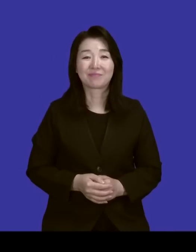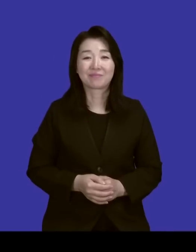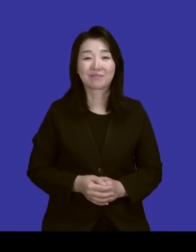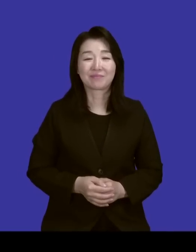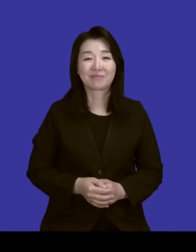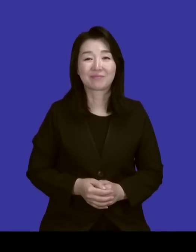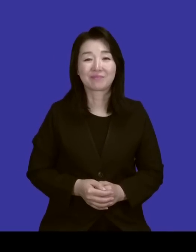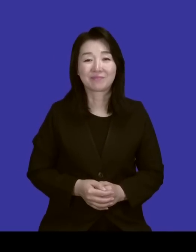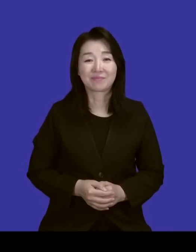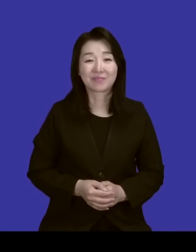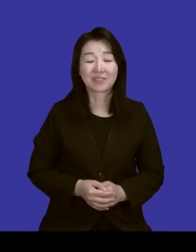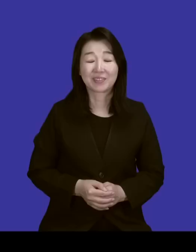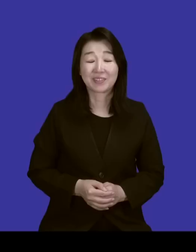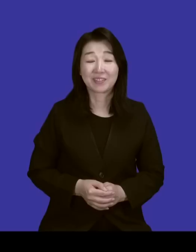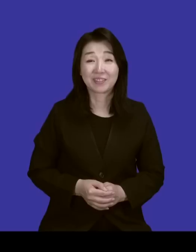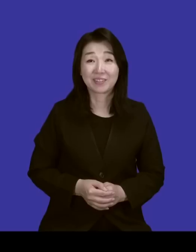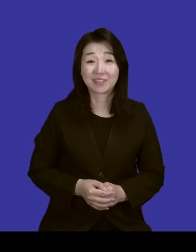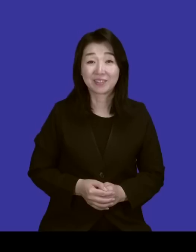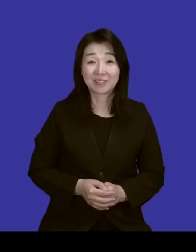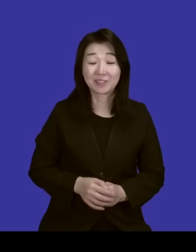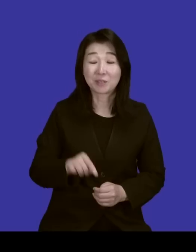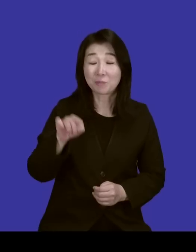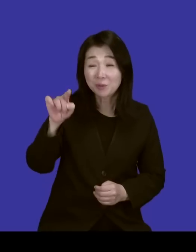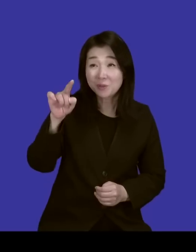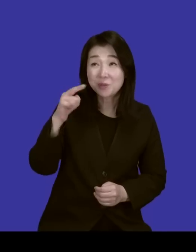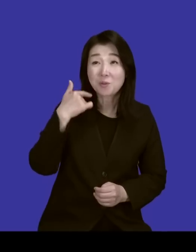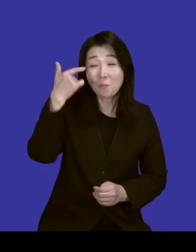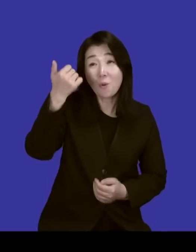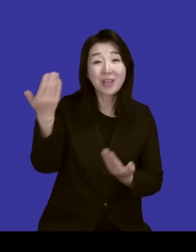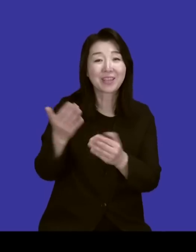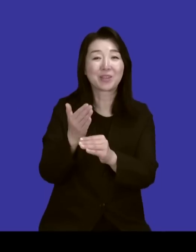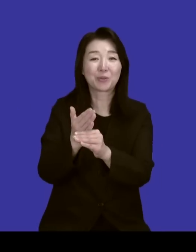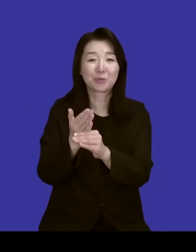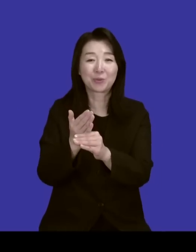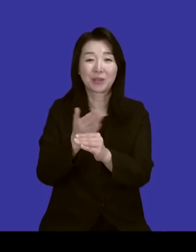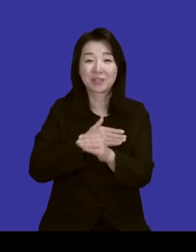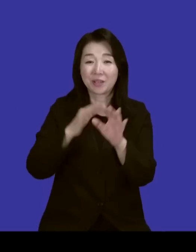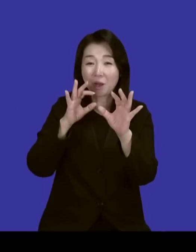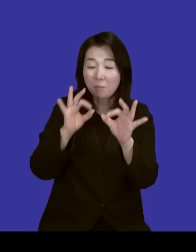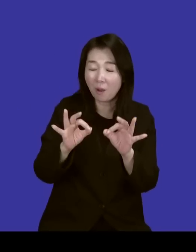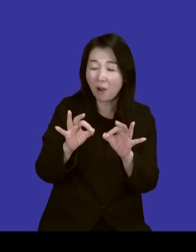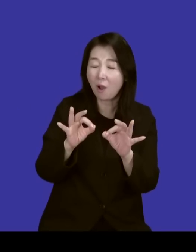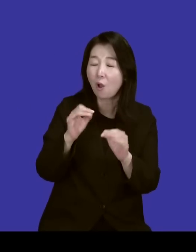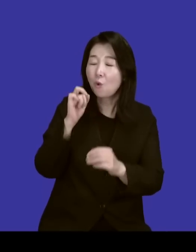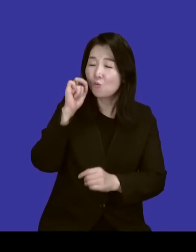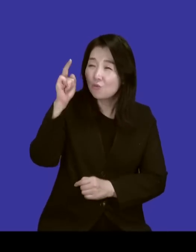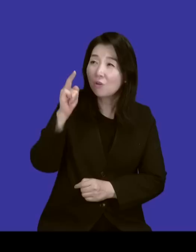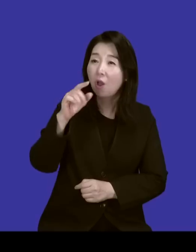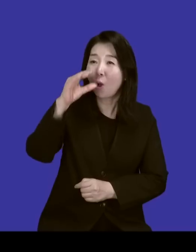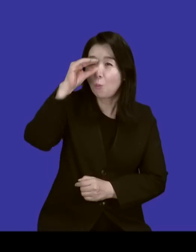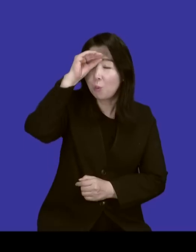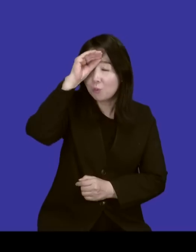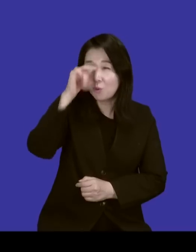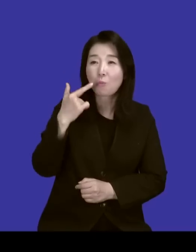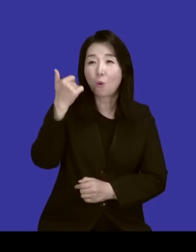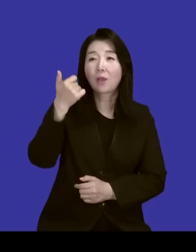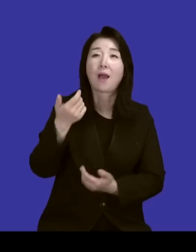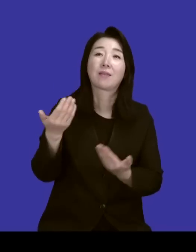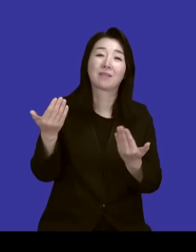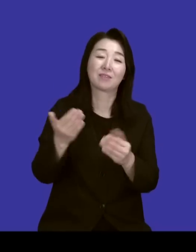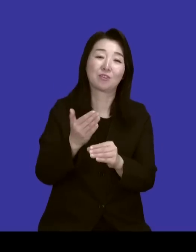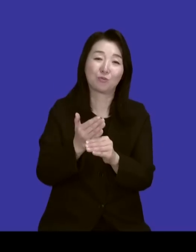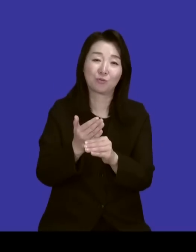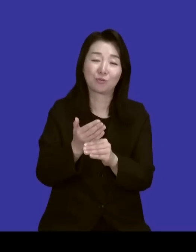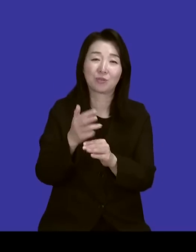LA에서 목회하세요. 코너스톤 목회를 제가 볼 때 가장 훌륭하게 모범적으로 목회하는 분 중에 한 분,